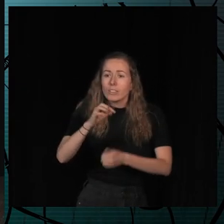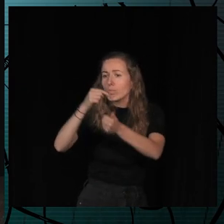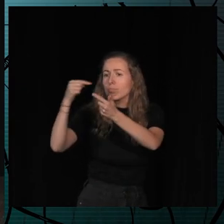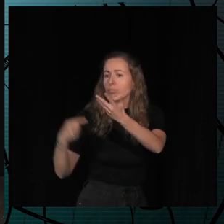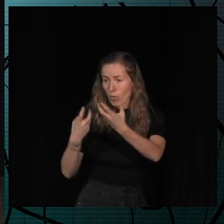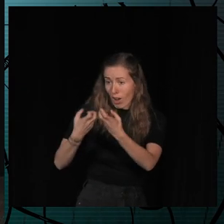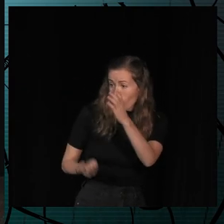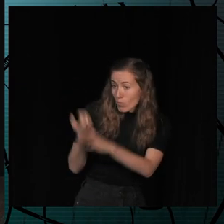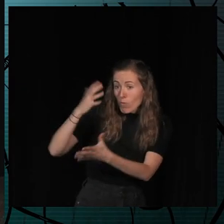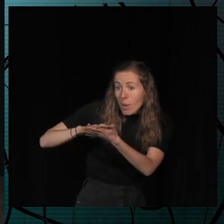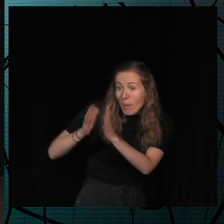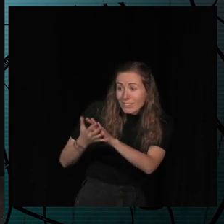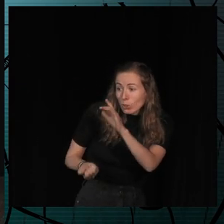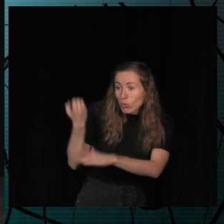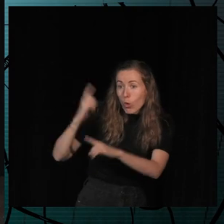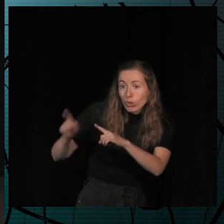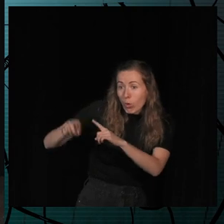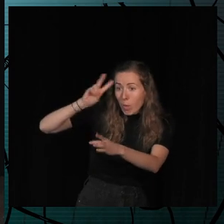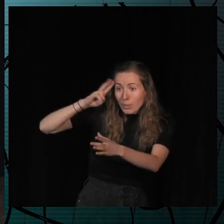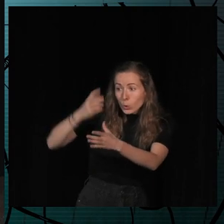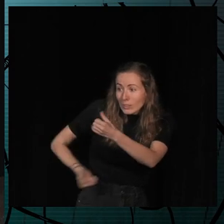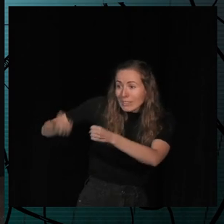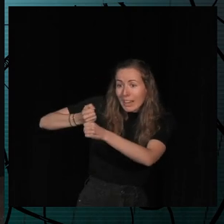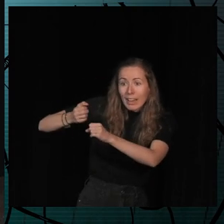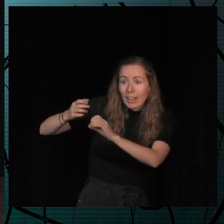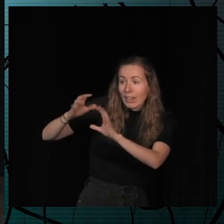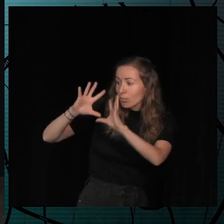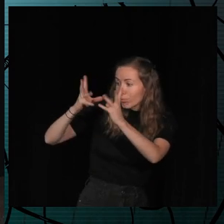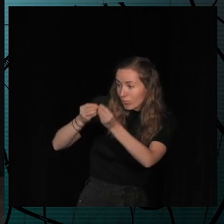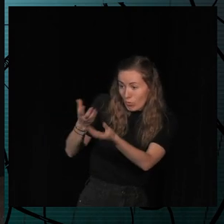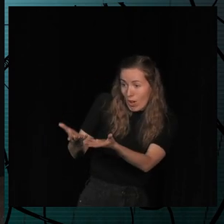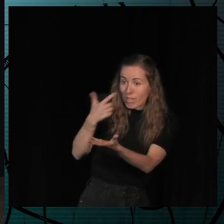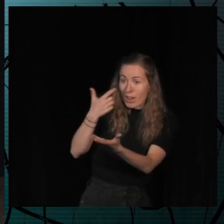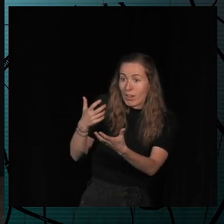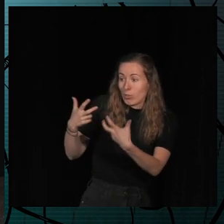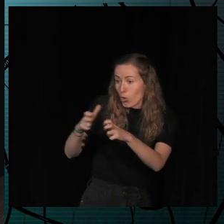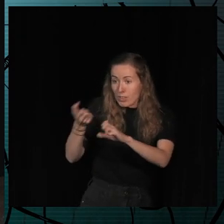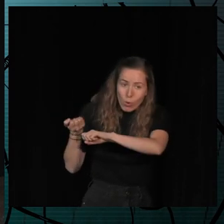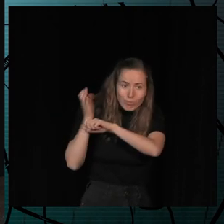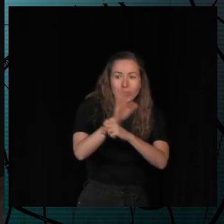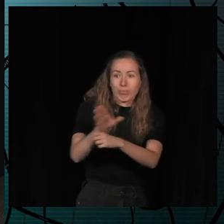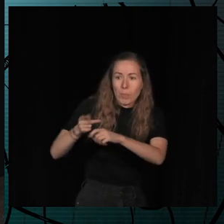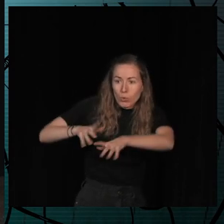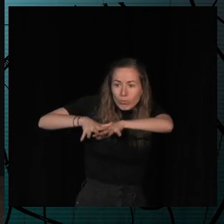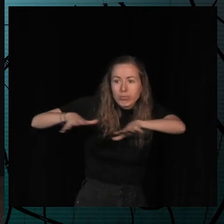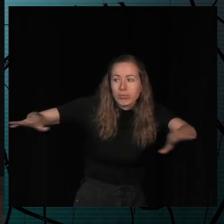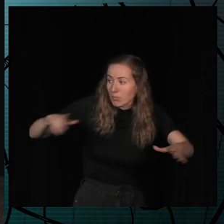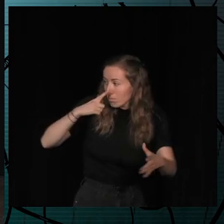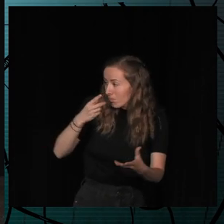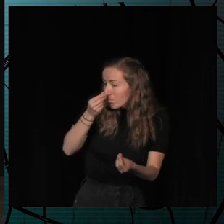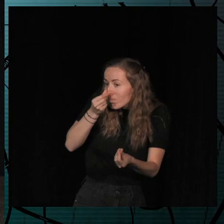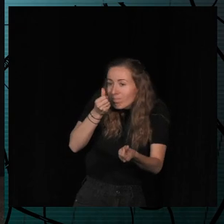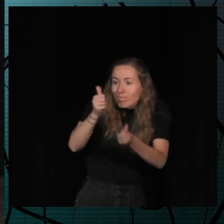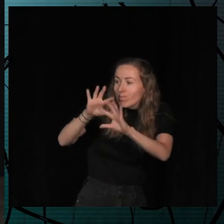pratiques à mon sens de mise en avant des des jeux vidéos et voilà est-ce que voilà qu'est-ce que vous en pensez voilà ça